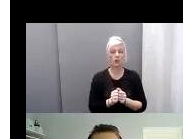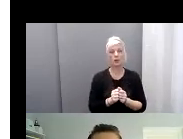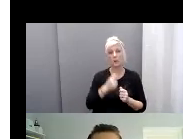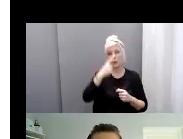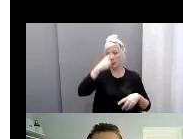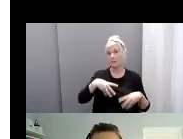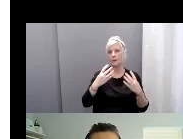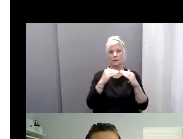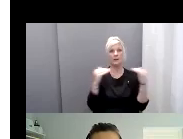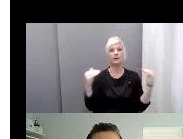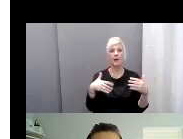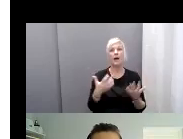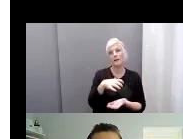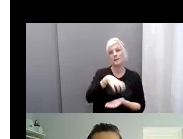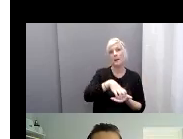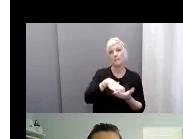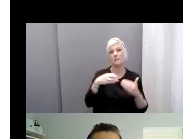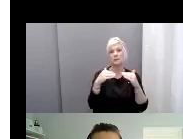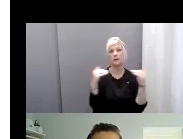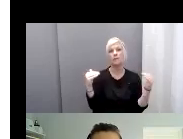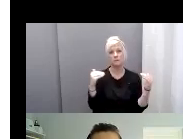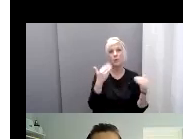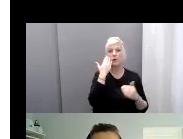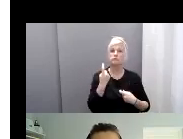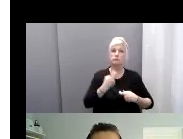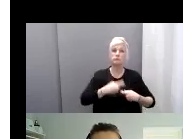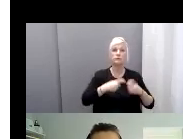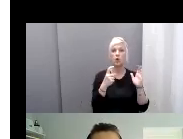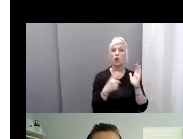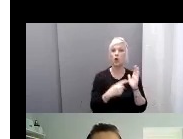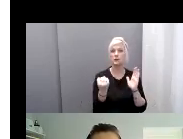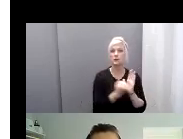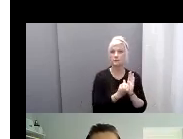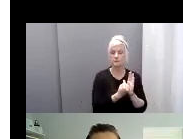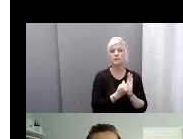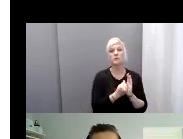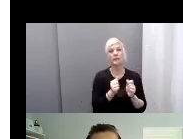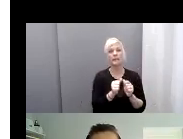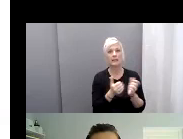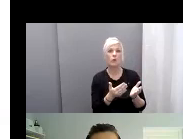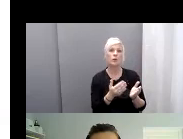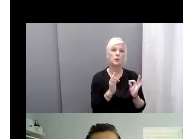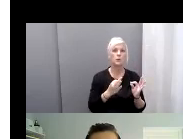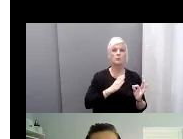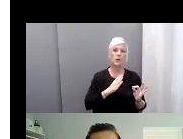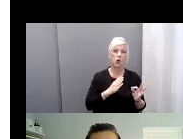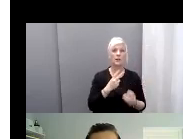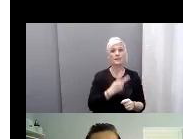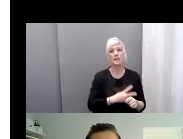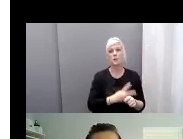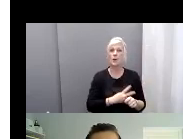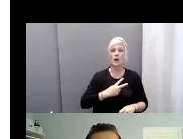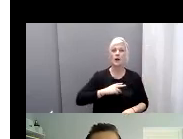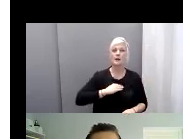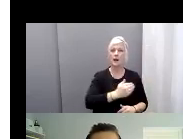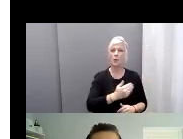sorts samhällsnivå. Och det kan ju också handla om lagar kring tillåtna sätt att ha sex och relationer. Till